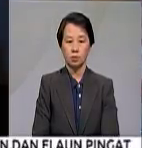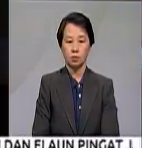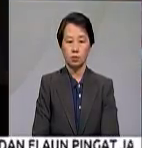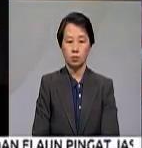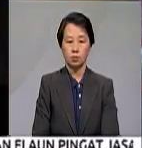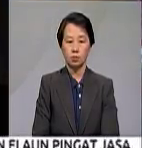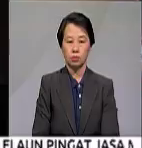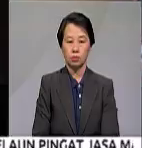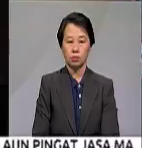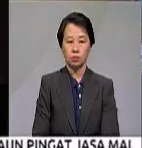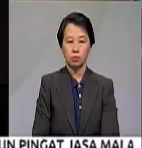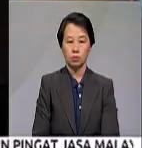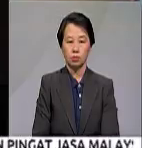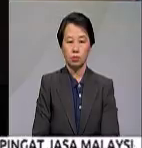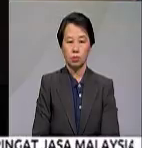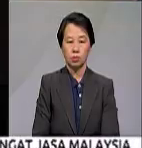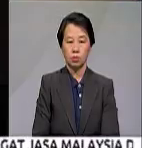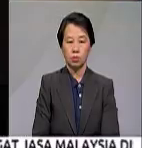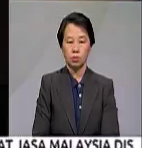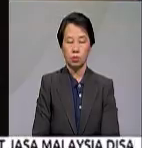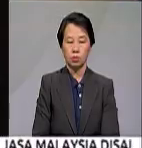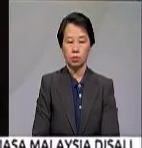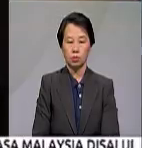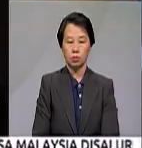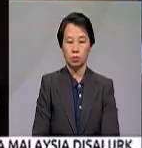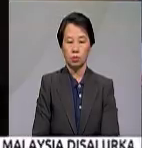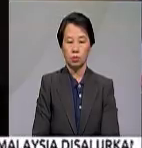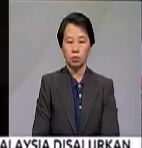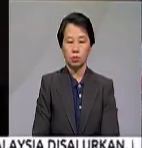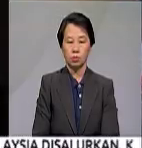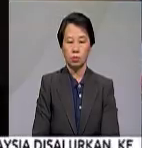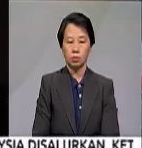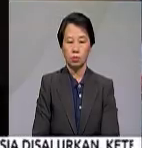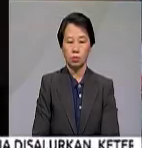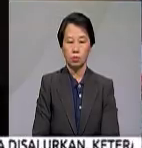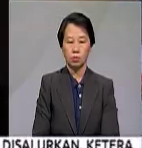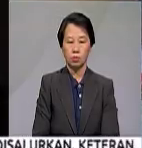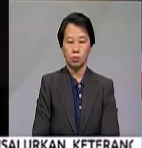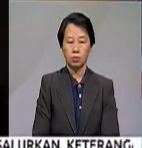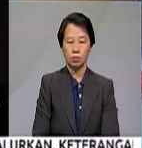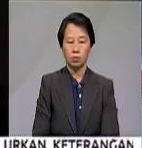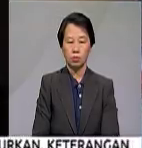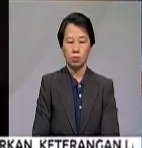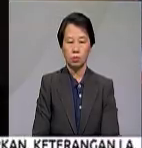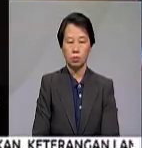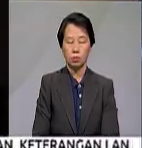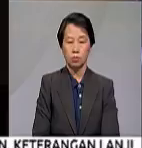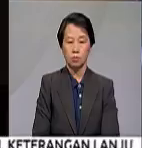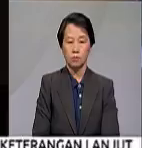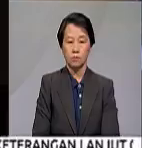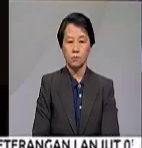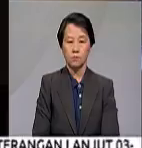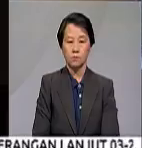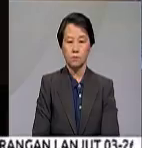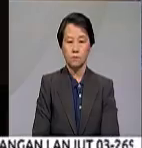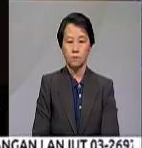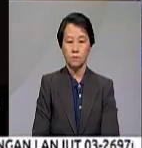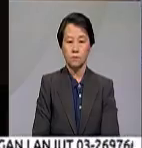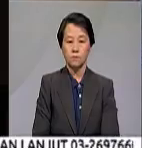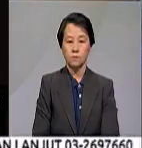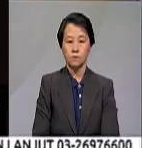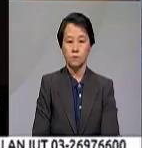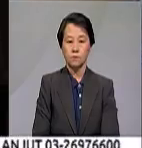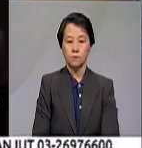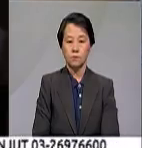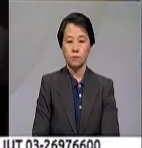oliylari tomonidan olib borilayotgan islohotlarda juda katta imkoniyatlar yaratilyapti. U bo'lsin siyosiy sohada,